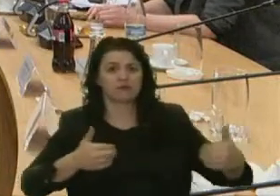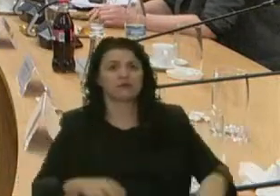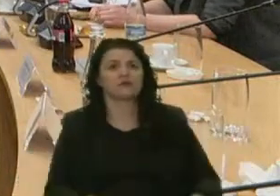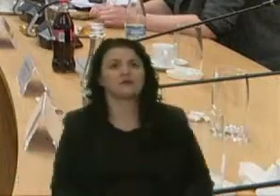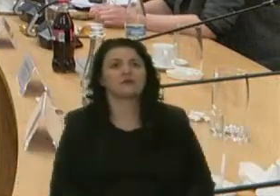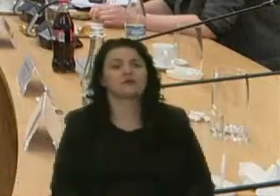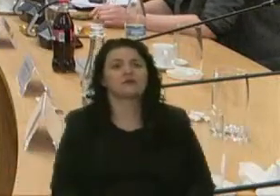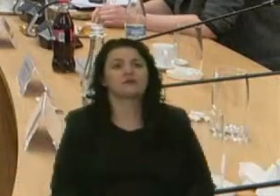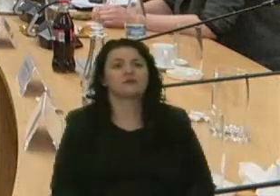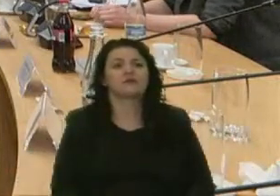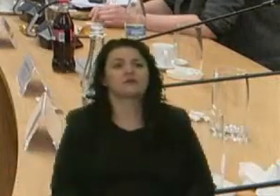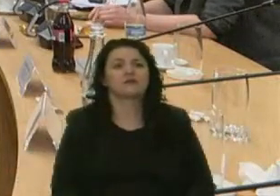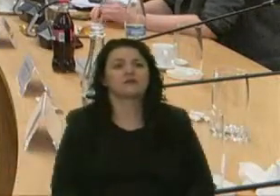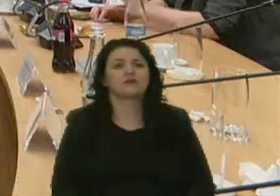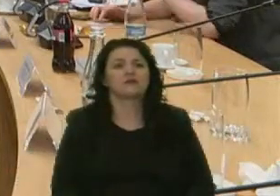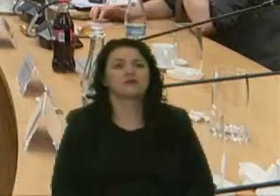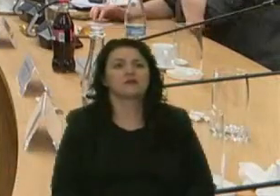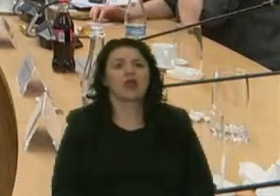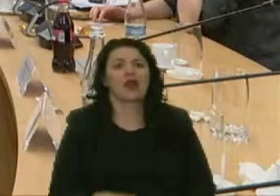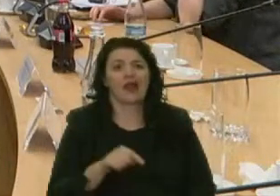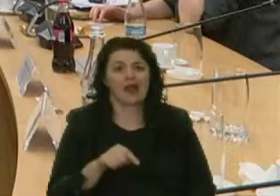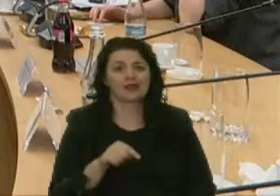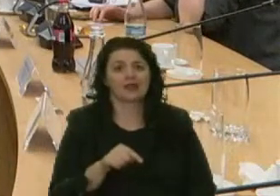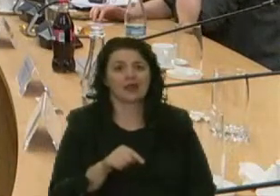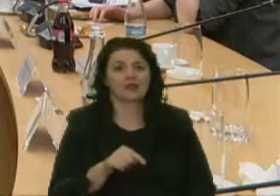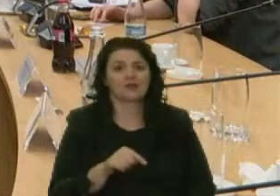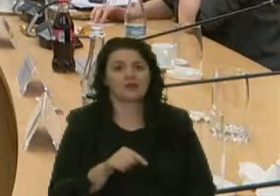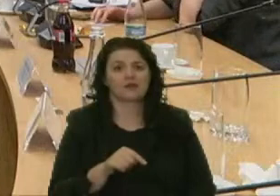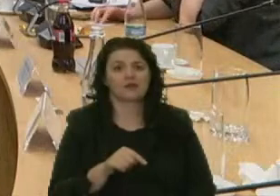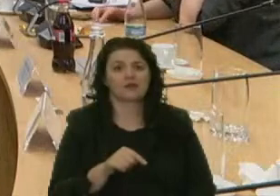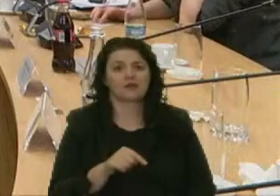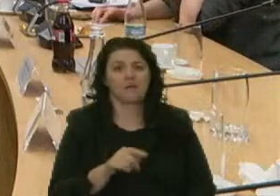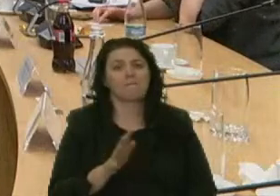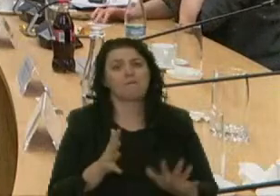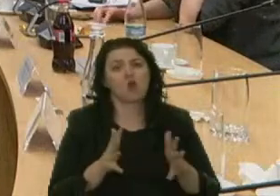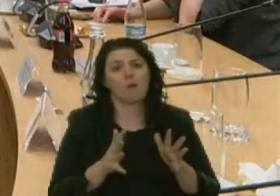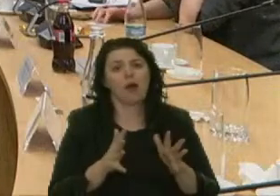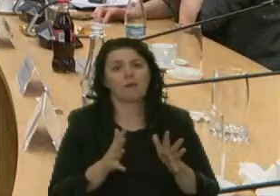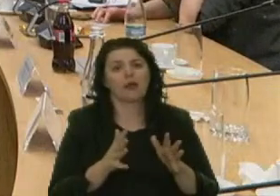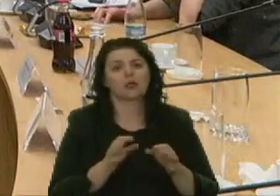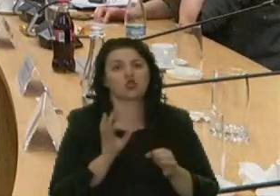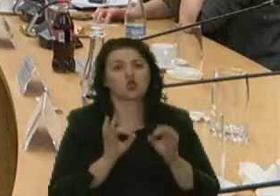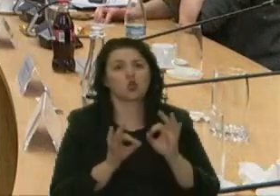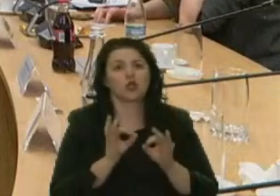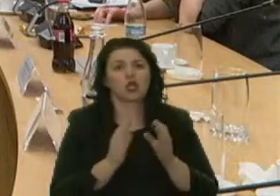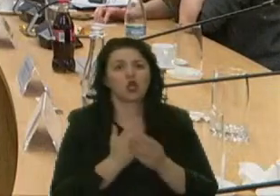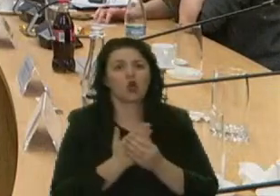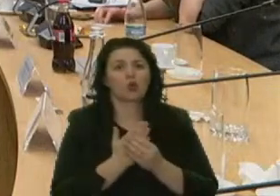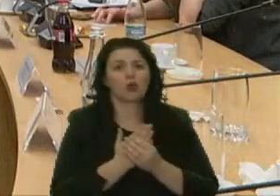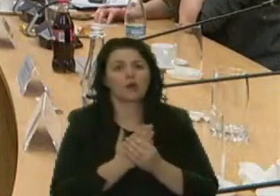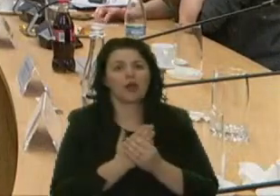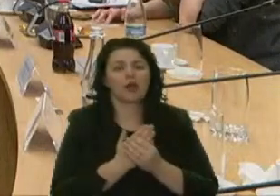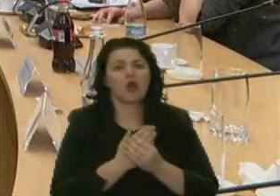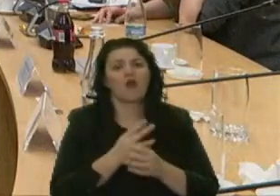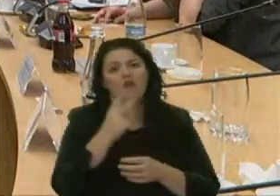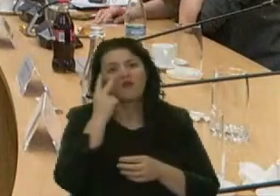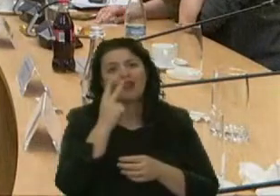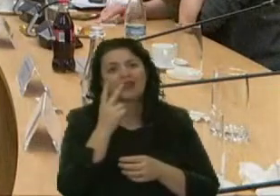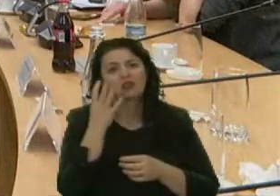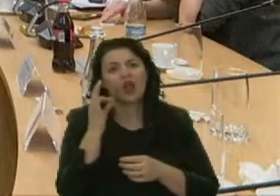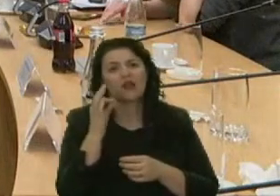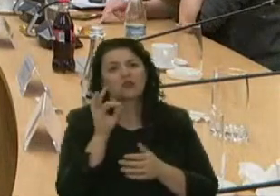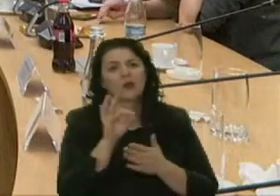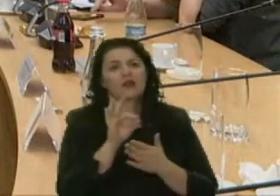ați înțelegeți Ok Asta este logica și probabil studiind documentul mai profund să o să vedeți și alte